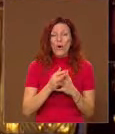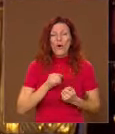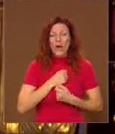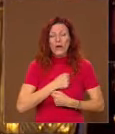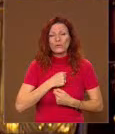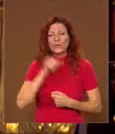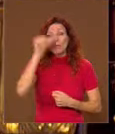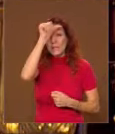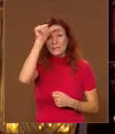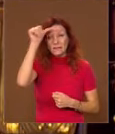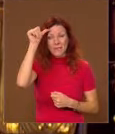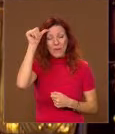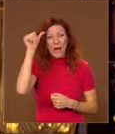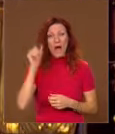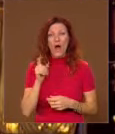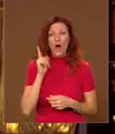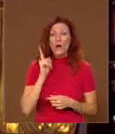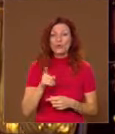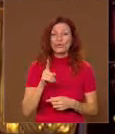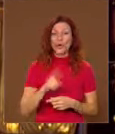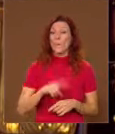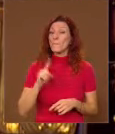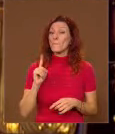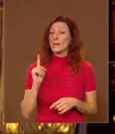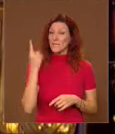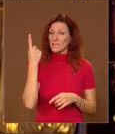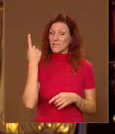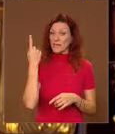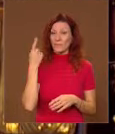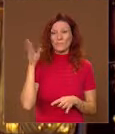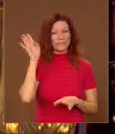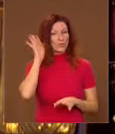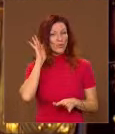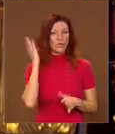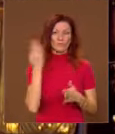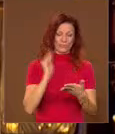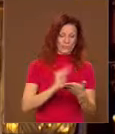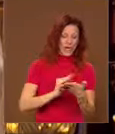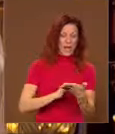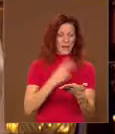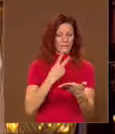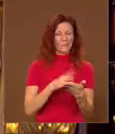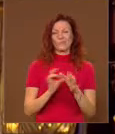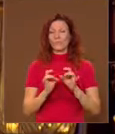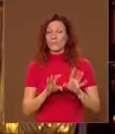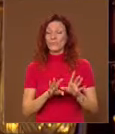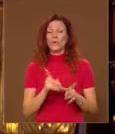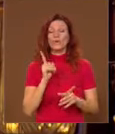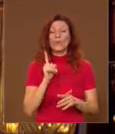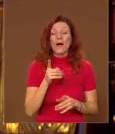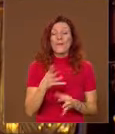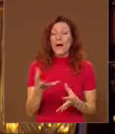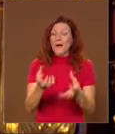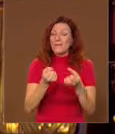са поканени, след като да речем първенците са поканени. И ако се имаме за от тези най-малките да